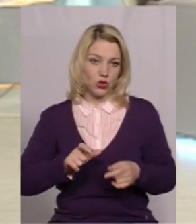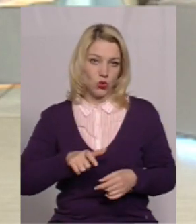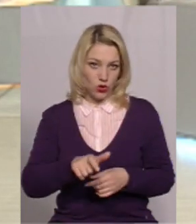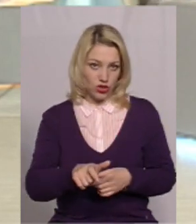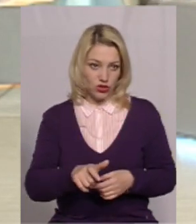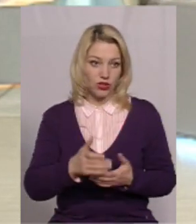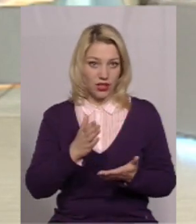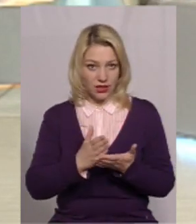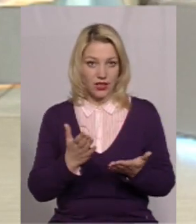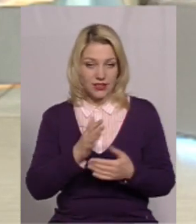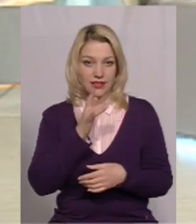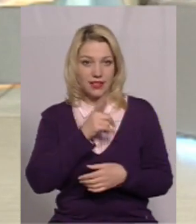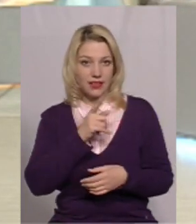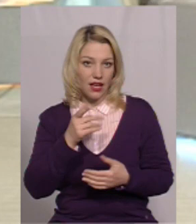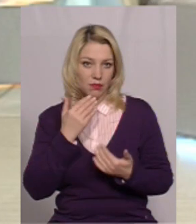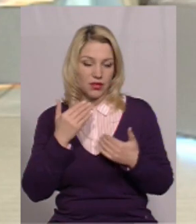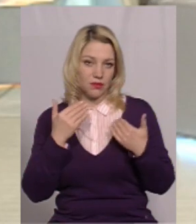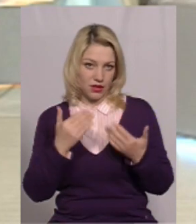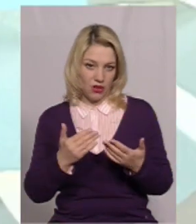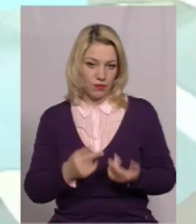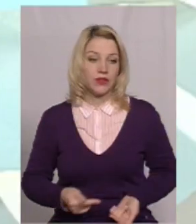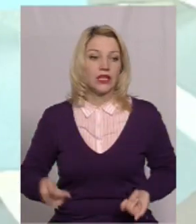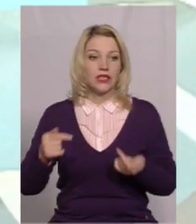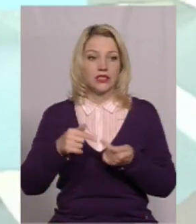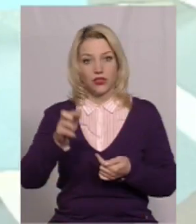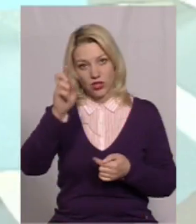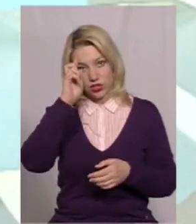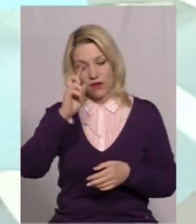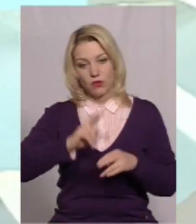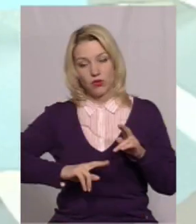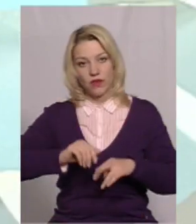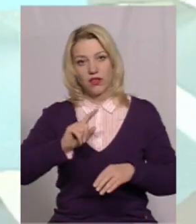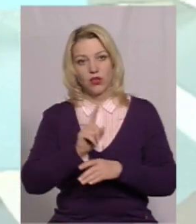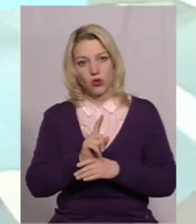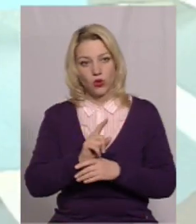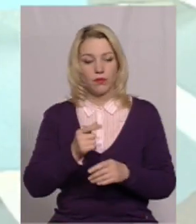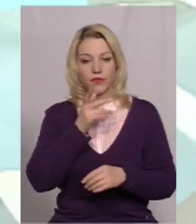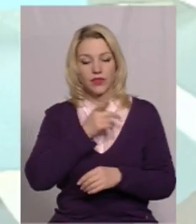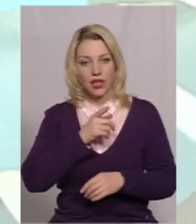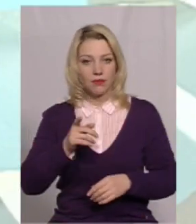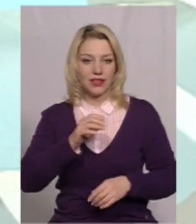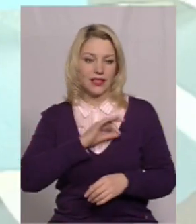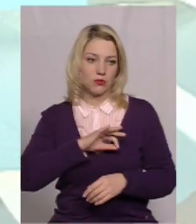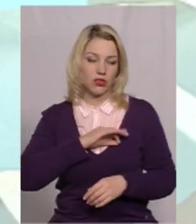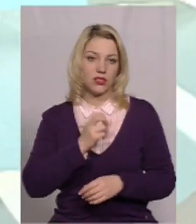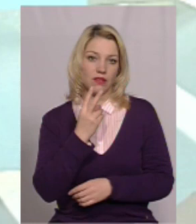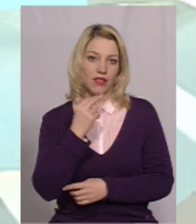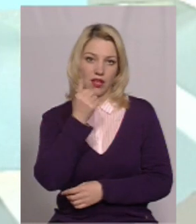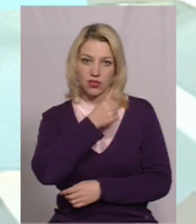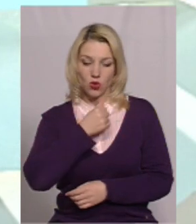от... Взагалі-то, згідно державно-будівельних норм, термін експлуатації 12